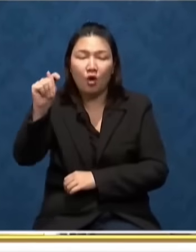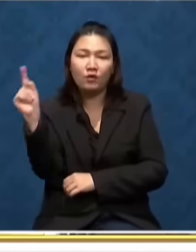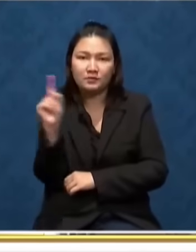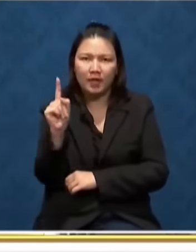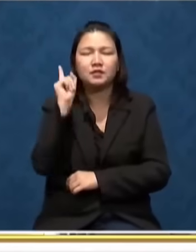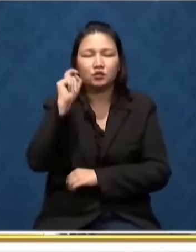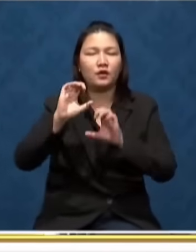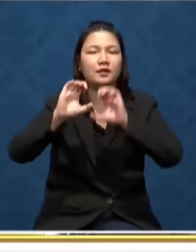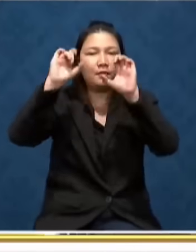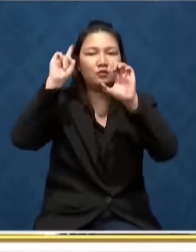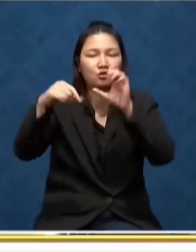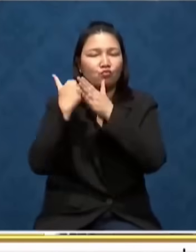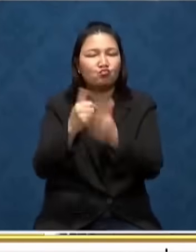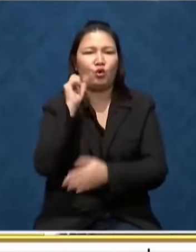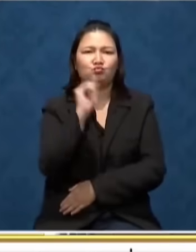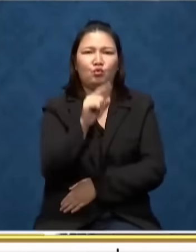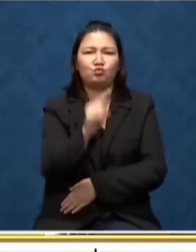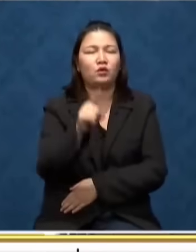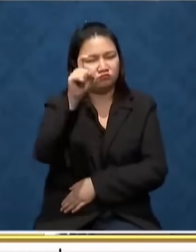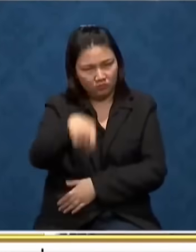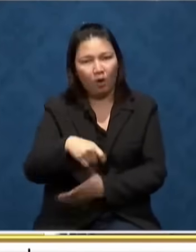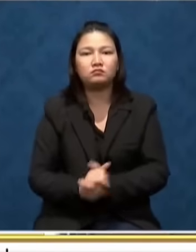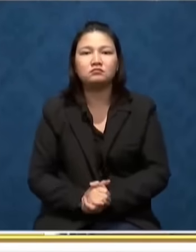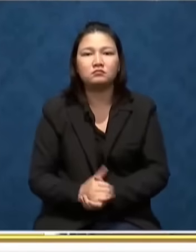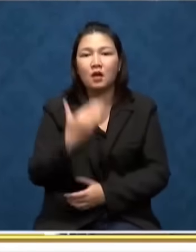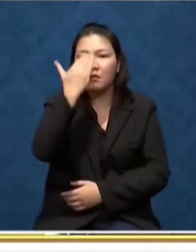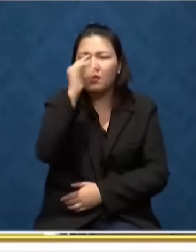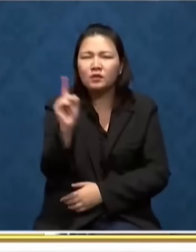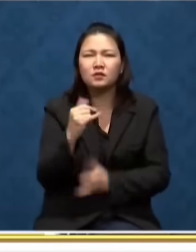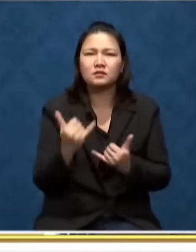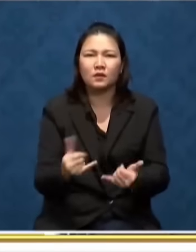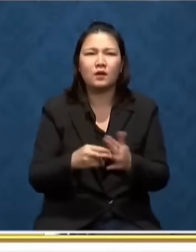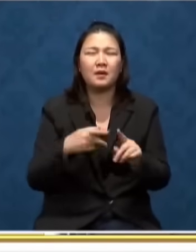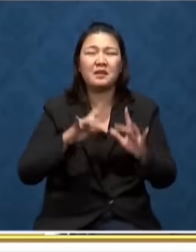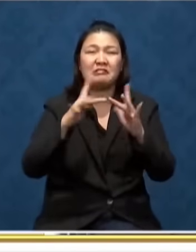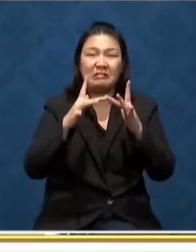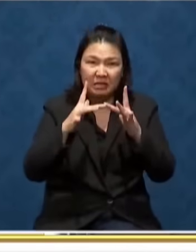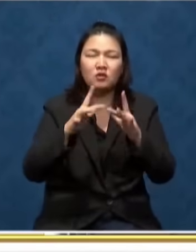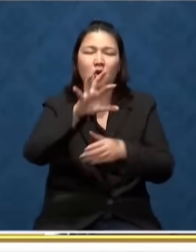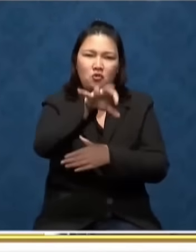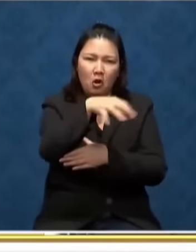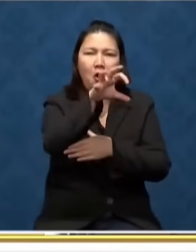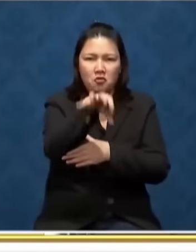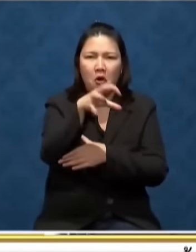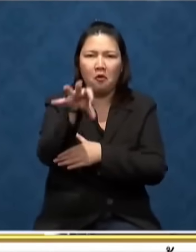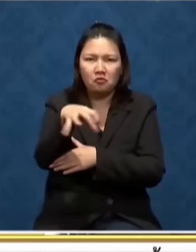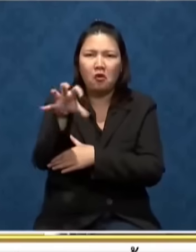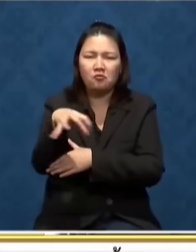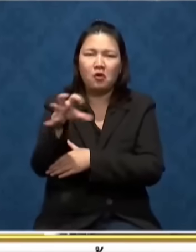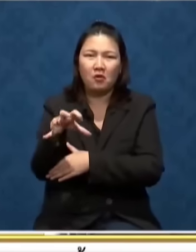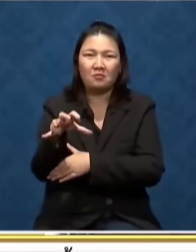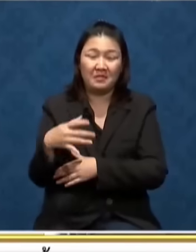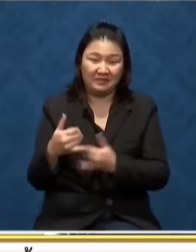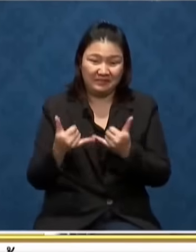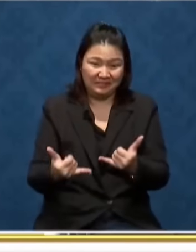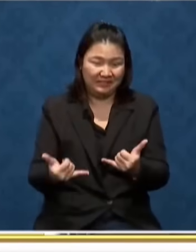ควรจะเร่งดำเนินการให้เร็วกว่านี้ด้วยซ้ำครับเพราะว่าปัญหาการโกงเงินทางอินเตอร์เน็ตเนี่ยนะครับมันไม่ใช่แค่เพิ่ง